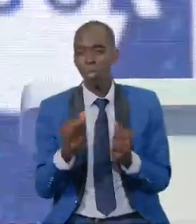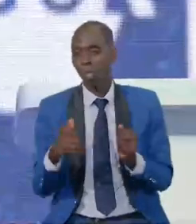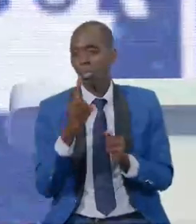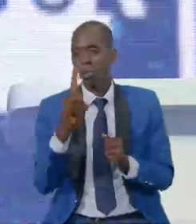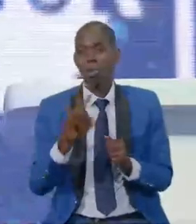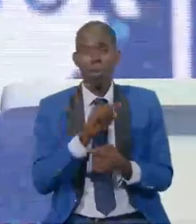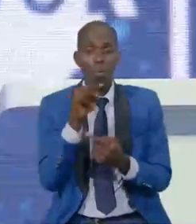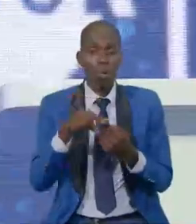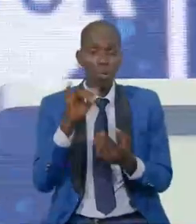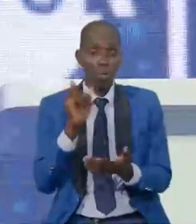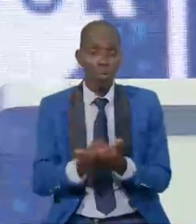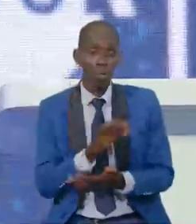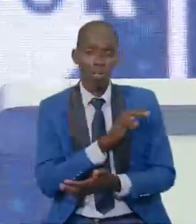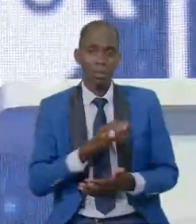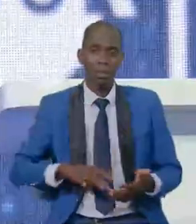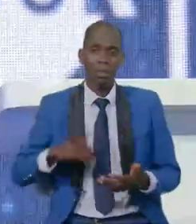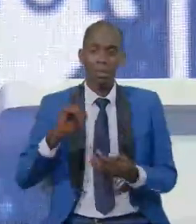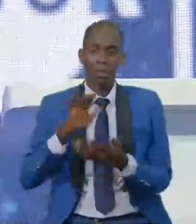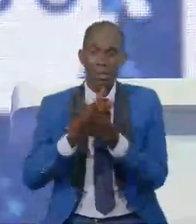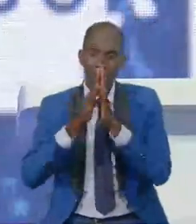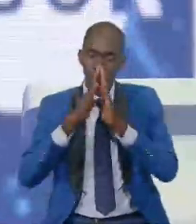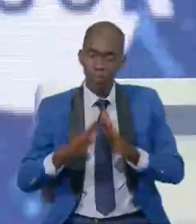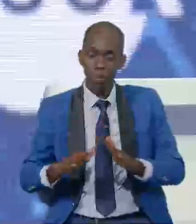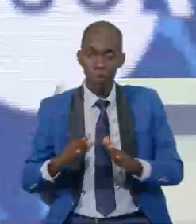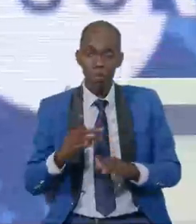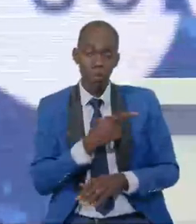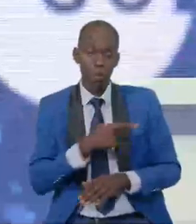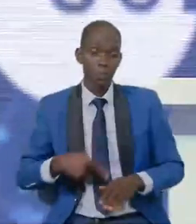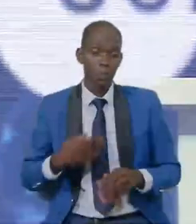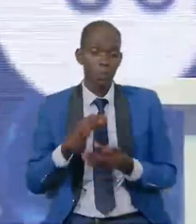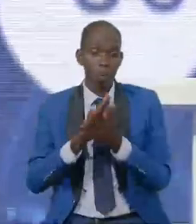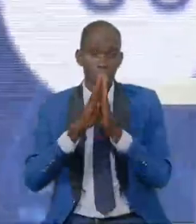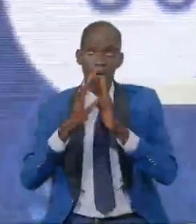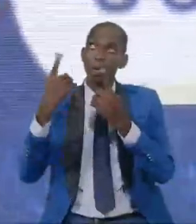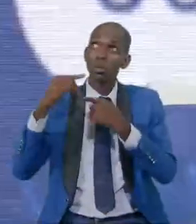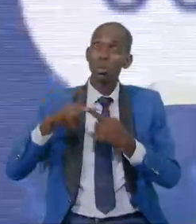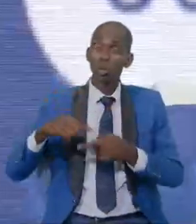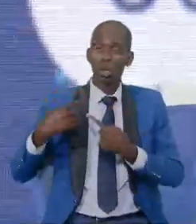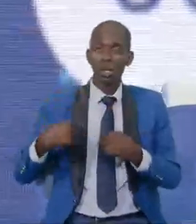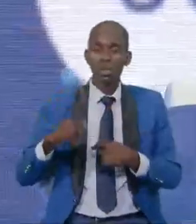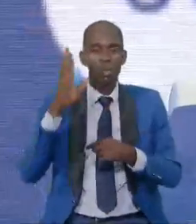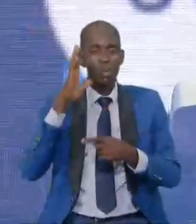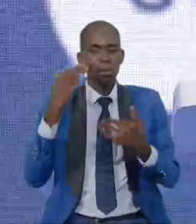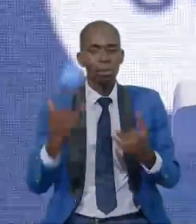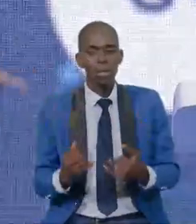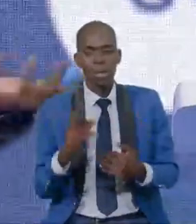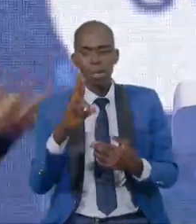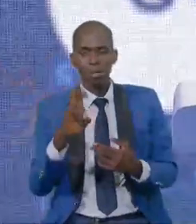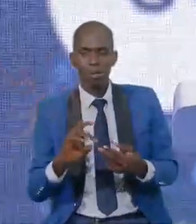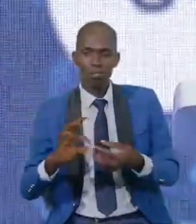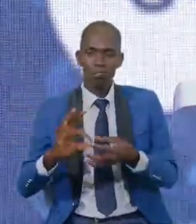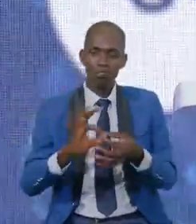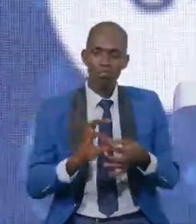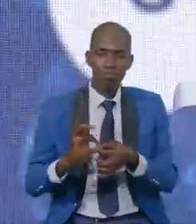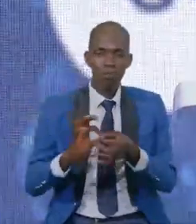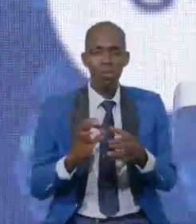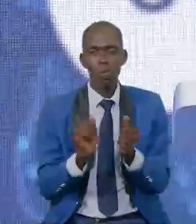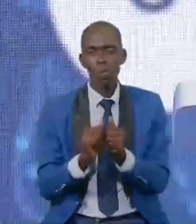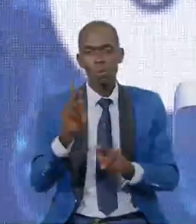The Prince of Peace comes to your heart, you will reconcile with people around you, and they'll have peace with